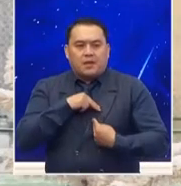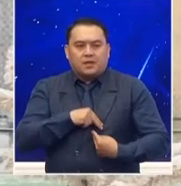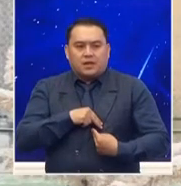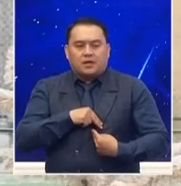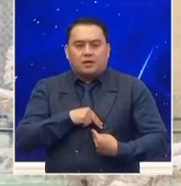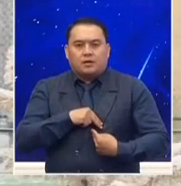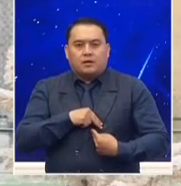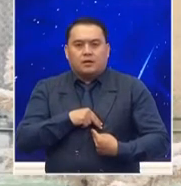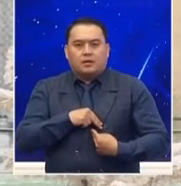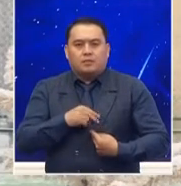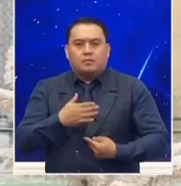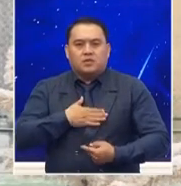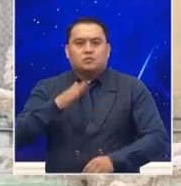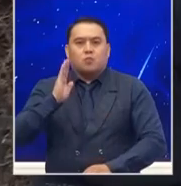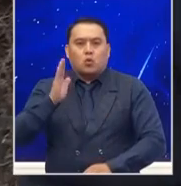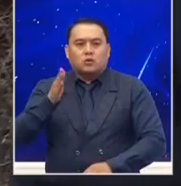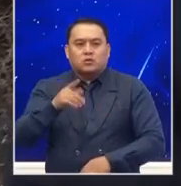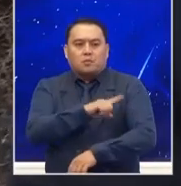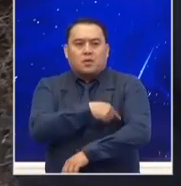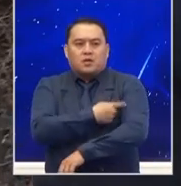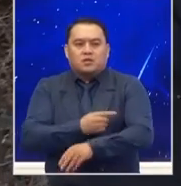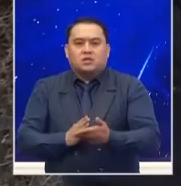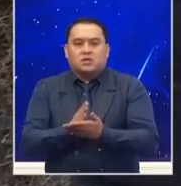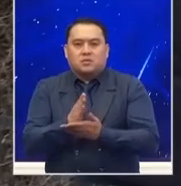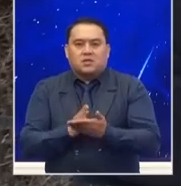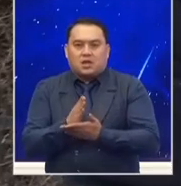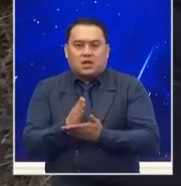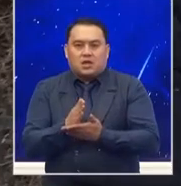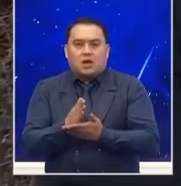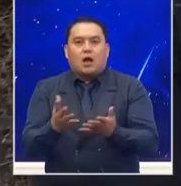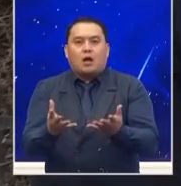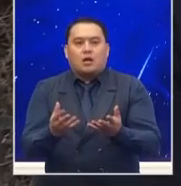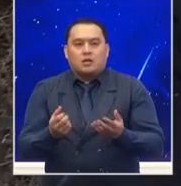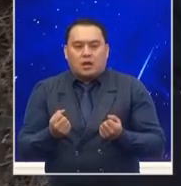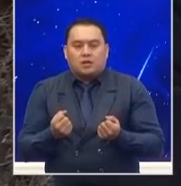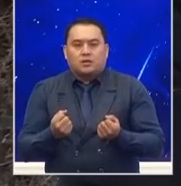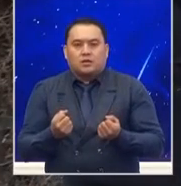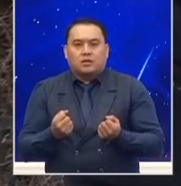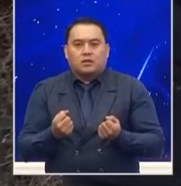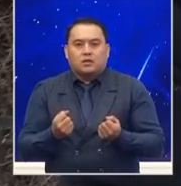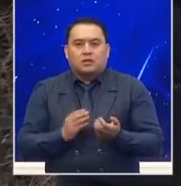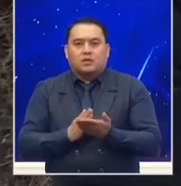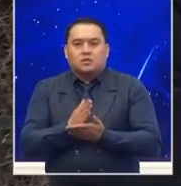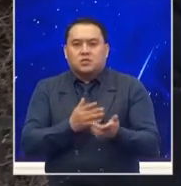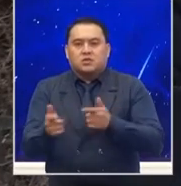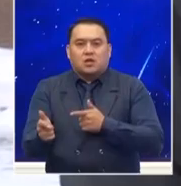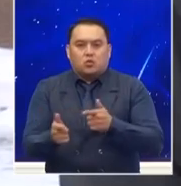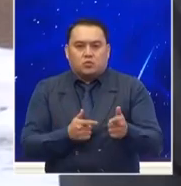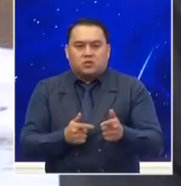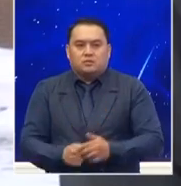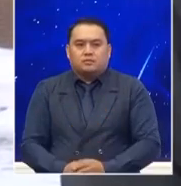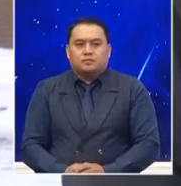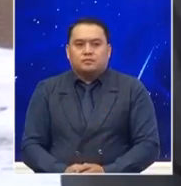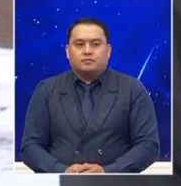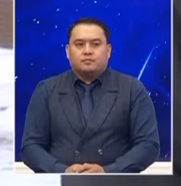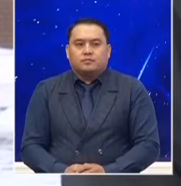терлерін ақтап, біз болашақ медицина қызметкерлері алдағы уақытта елімізге қызмет етуге дайынбыз.